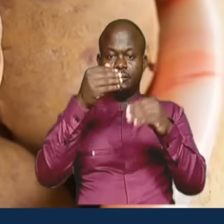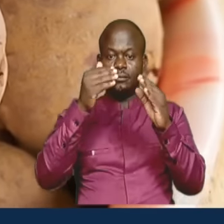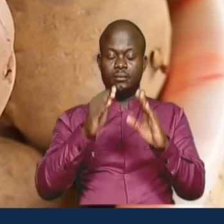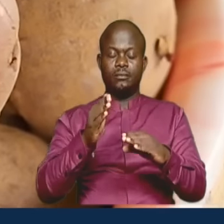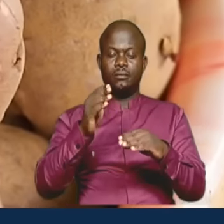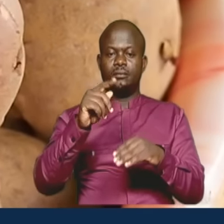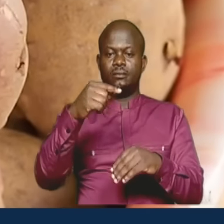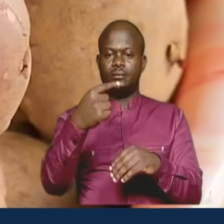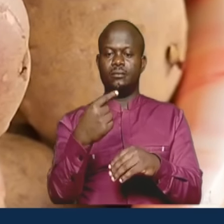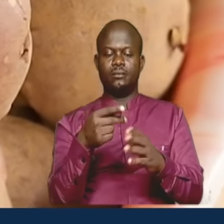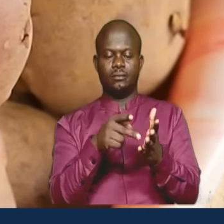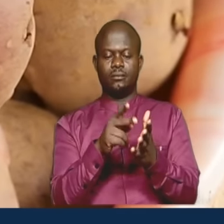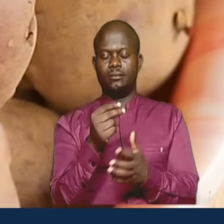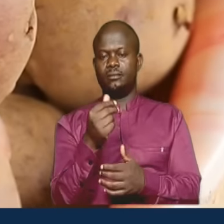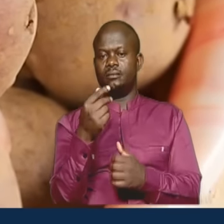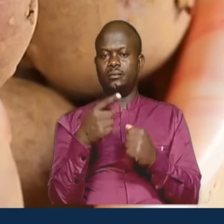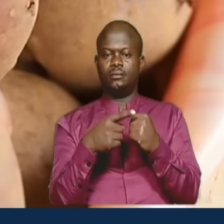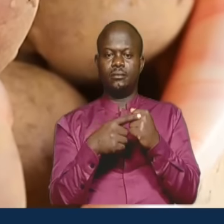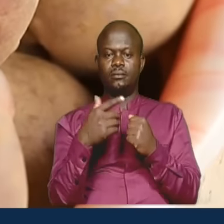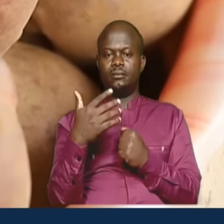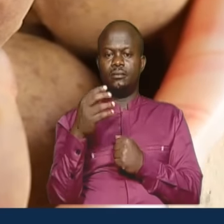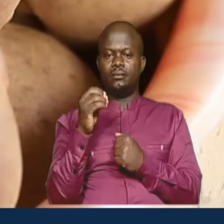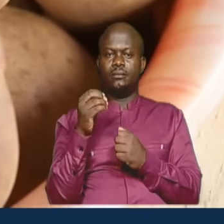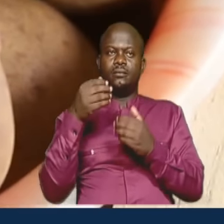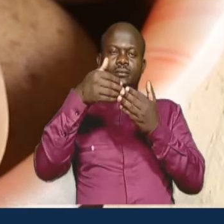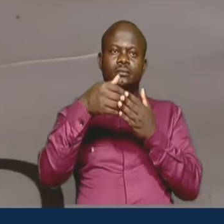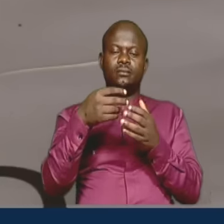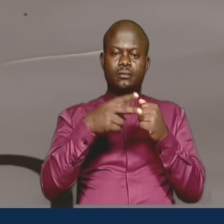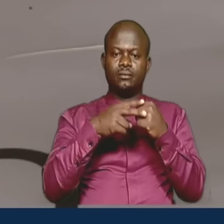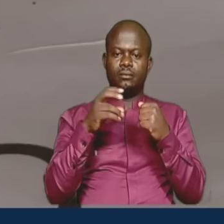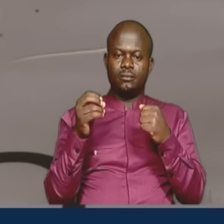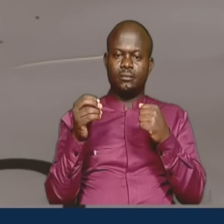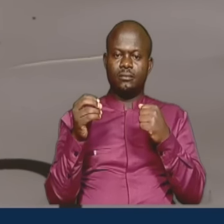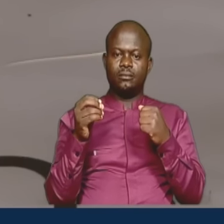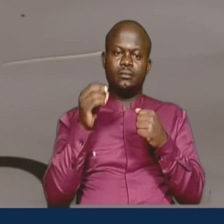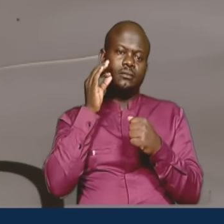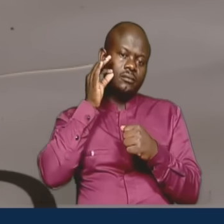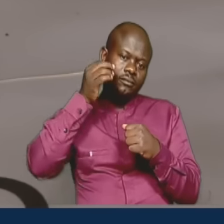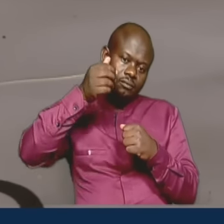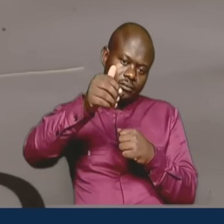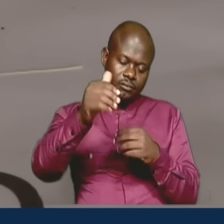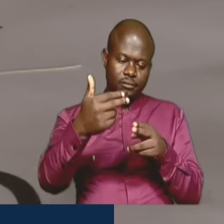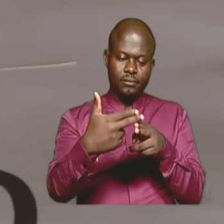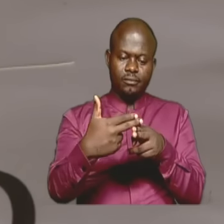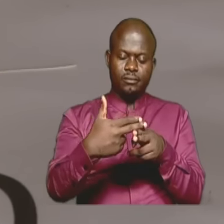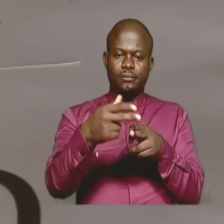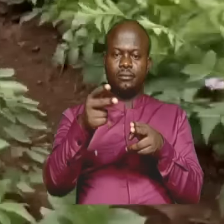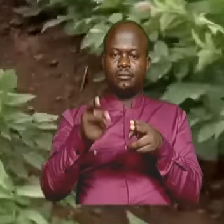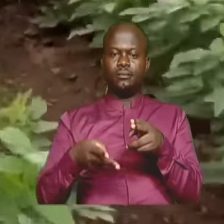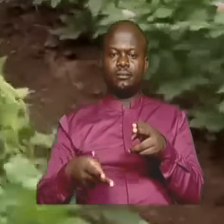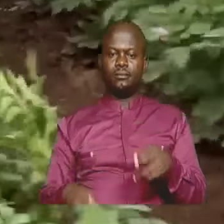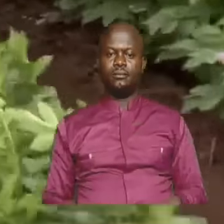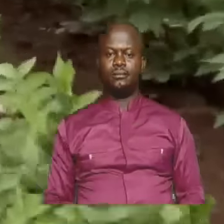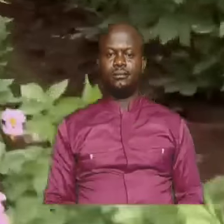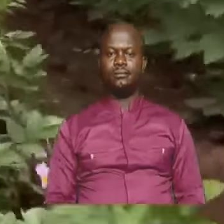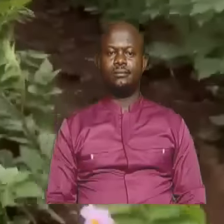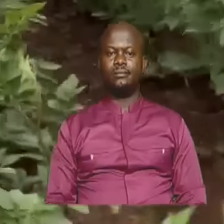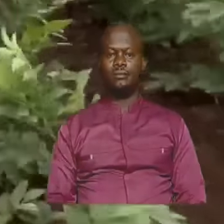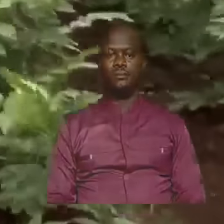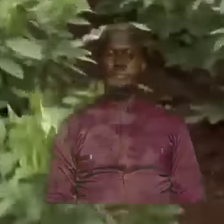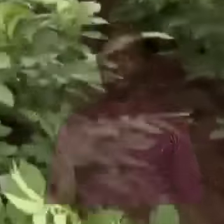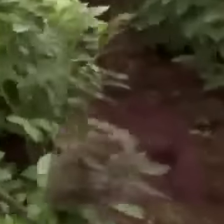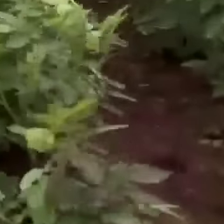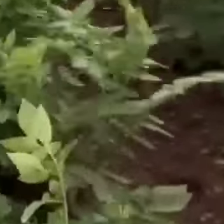kiragura hagati y'amafaranga 350 na 700, naho icy'imbuto yabyo ni hafi 2000. Theogene